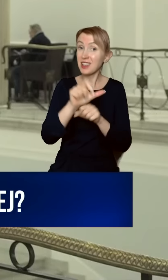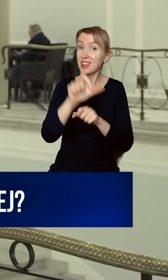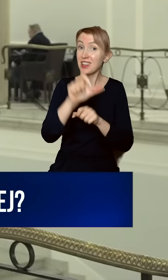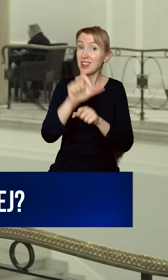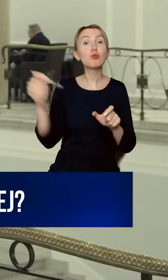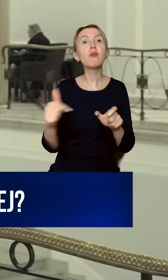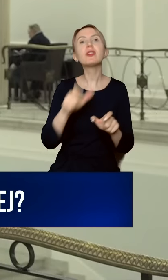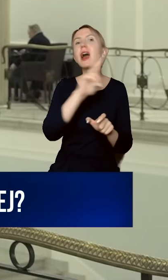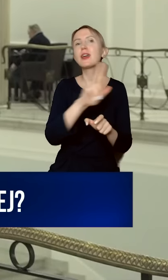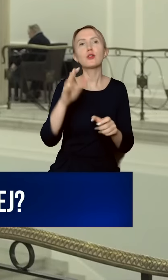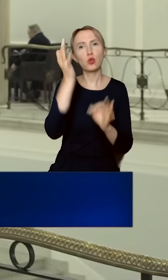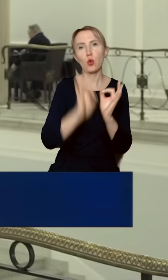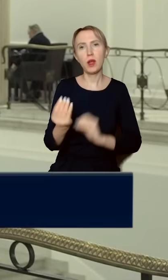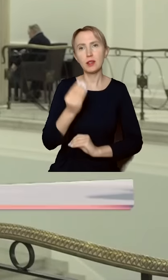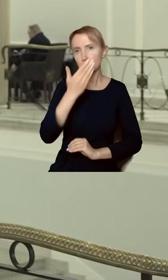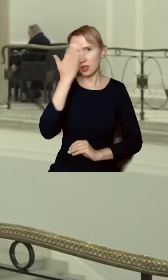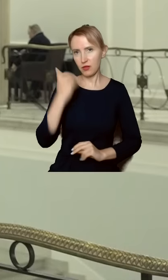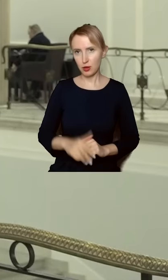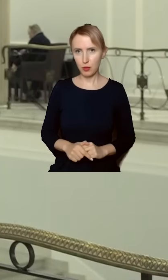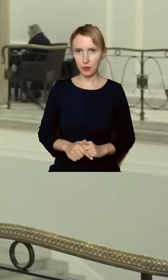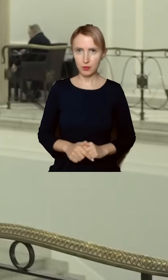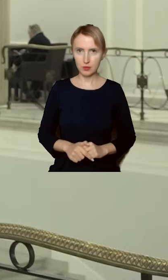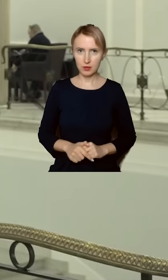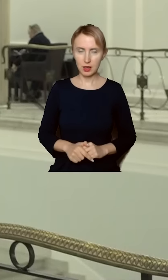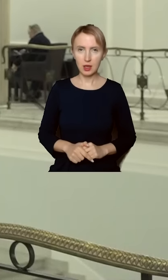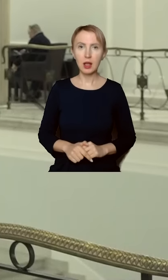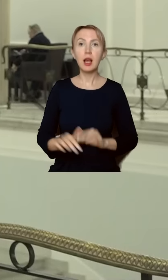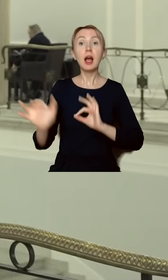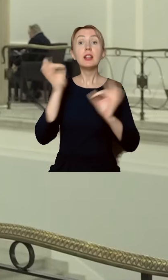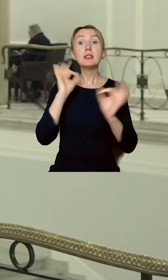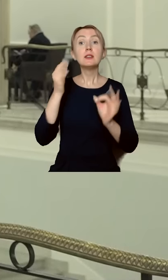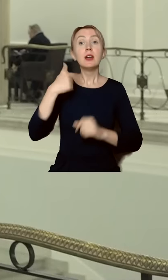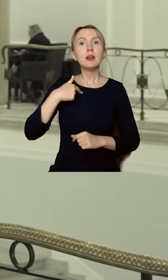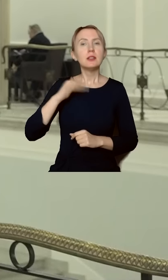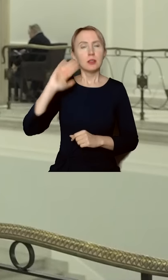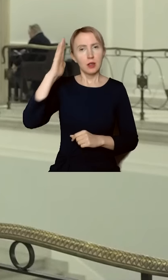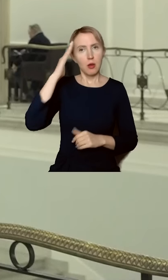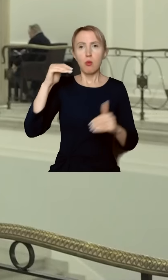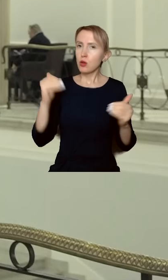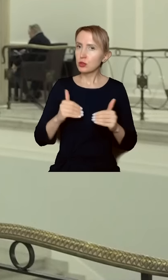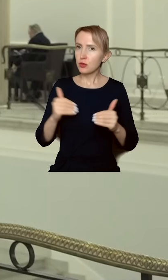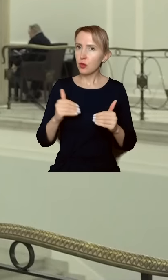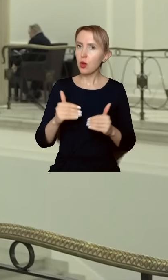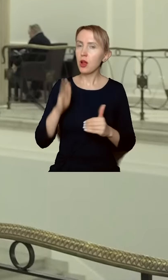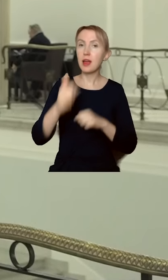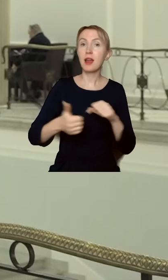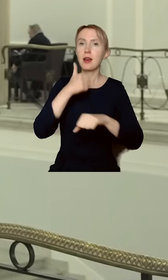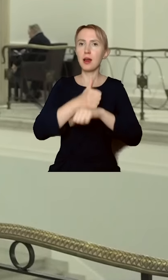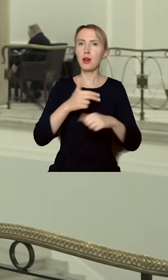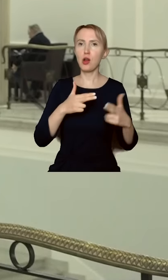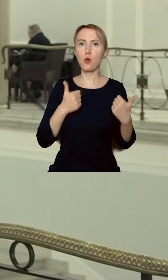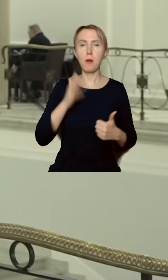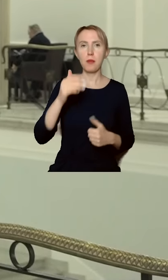należy obsadzić. Z tych nieoficjalnych informacji, jak udało mi się ustalić, możliwe, że na czele tej komisji stanie